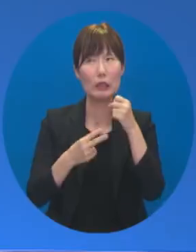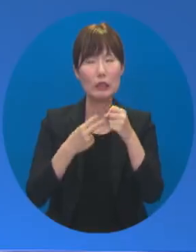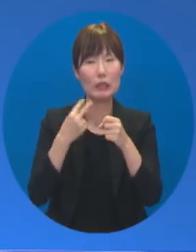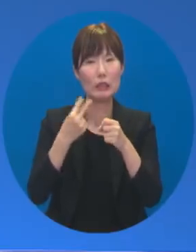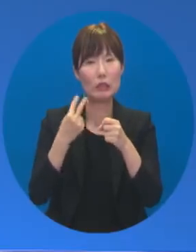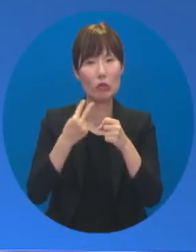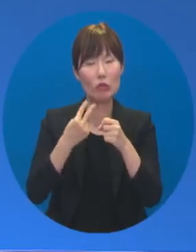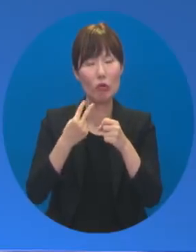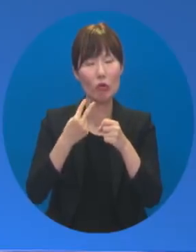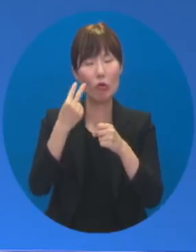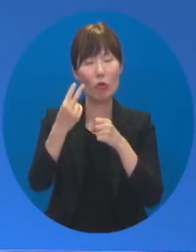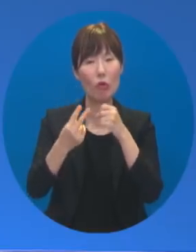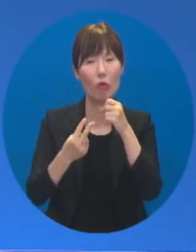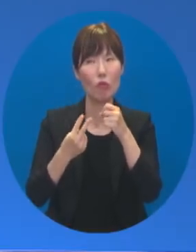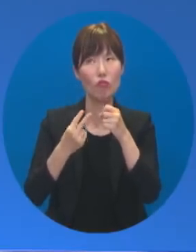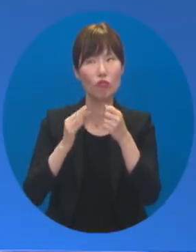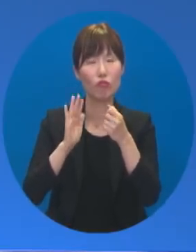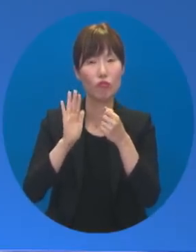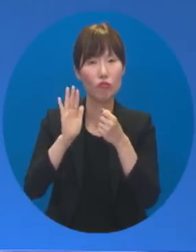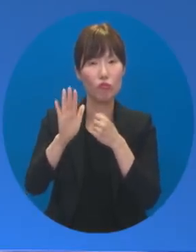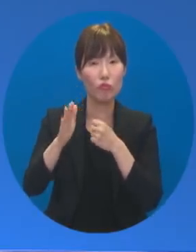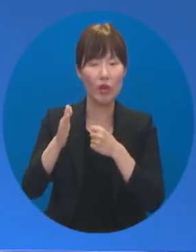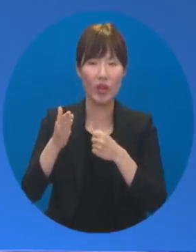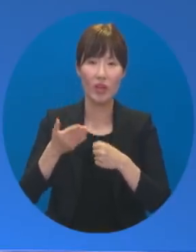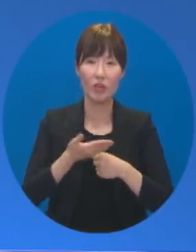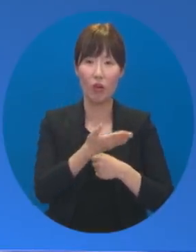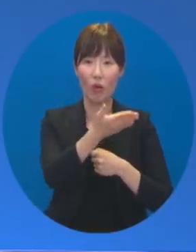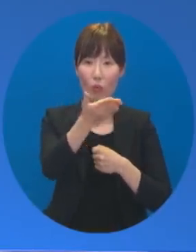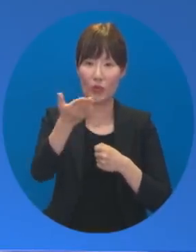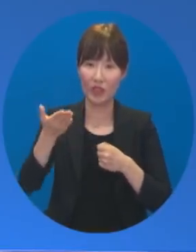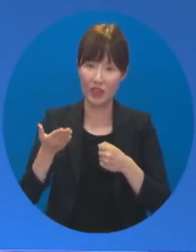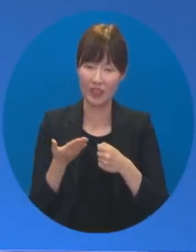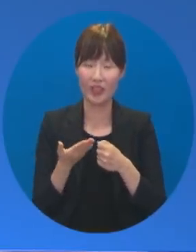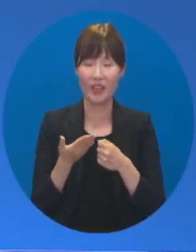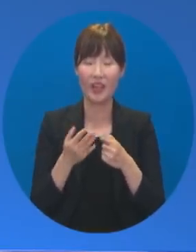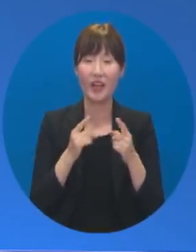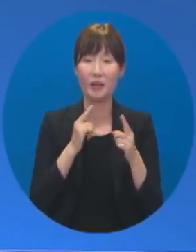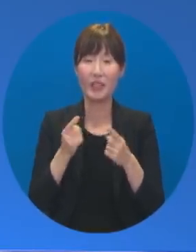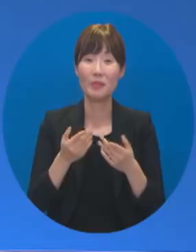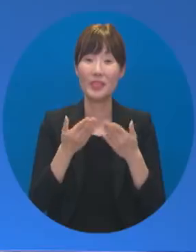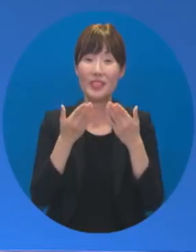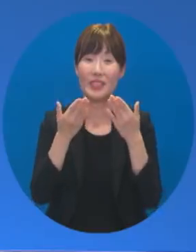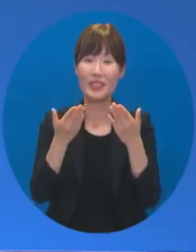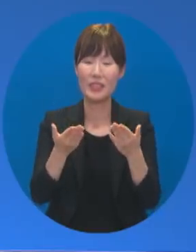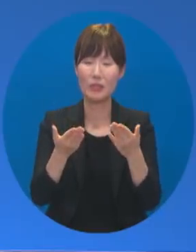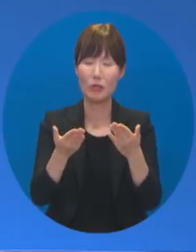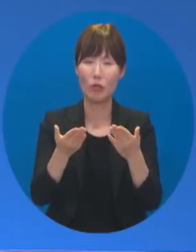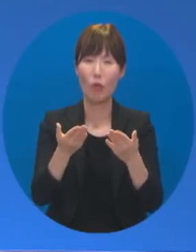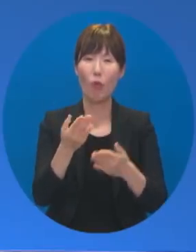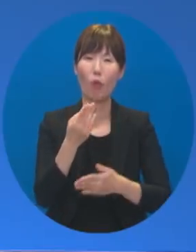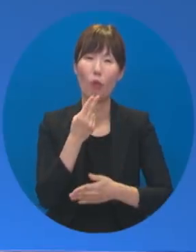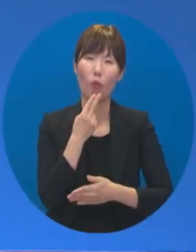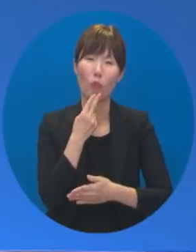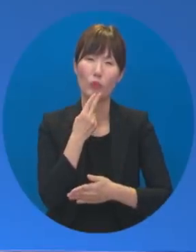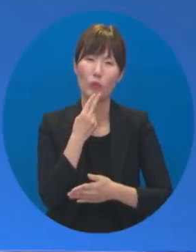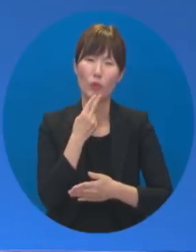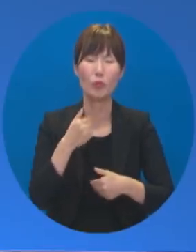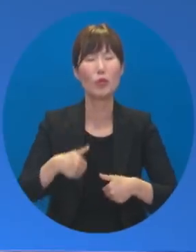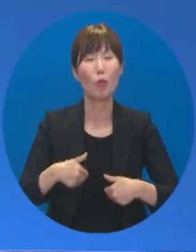오늘 살아가고 있는 뭐 여러분들에게까지 제가 말씀드릴 것 없이 저는 주님의